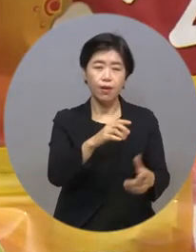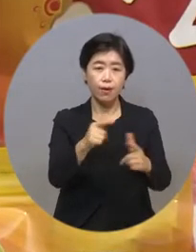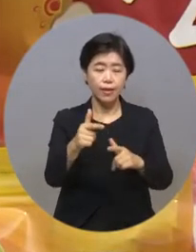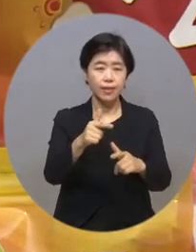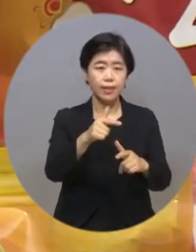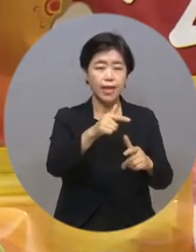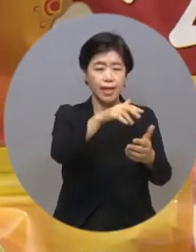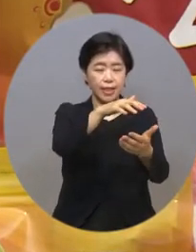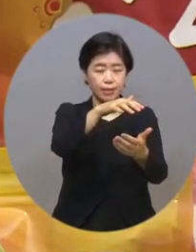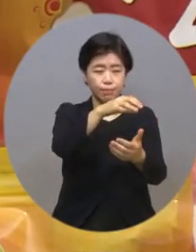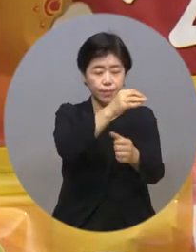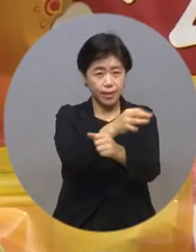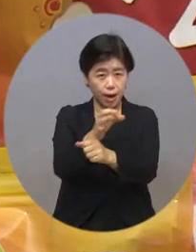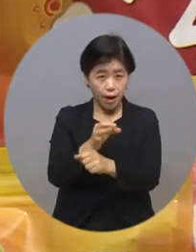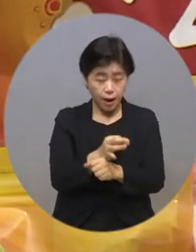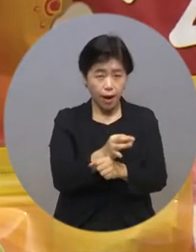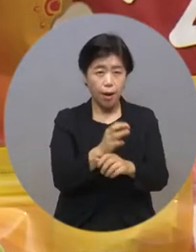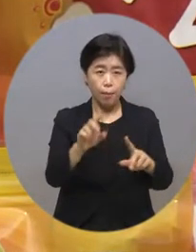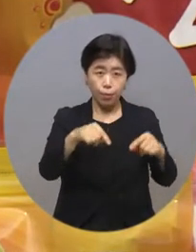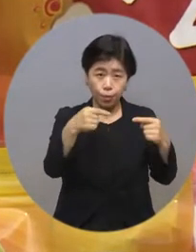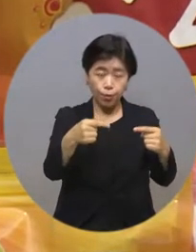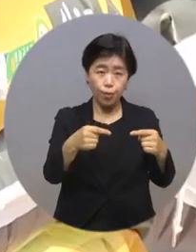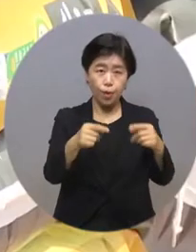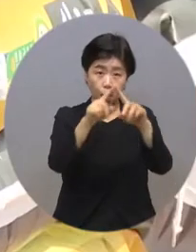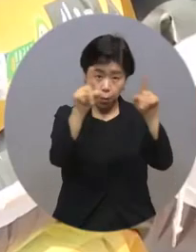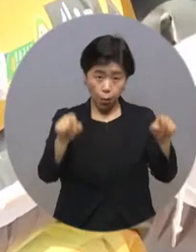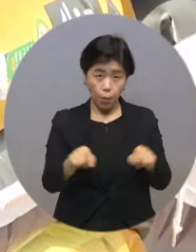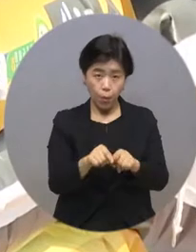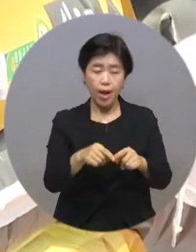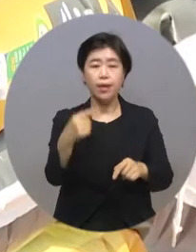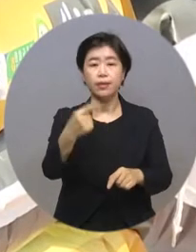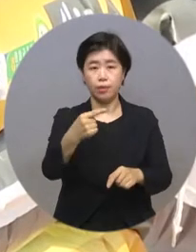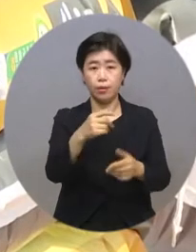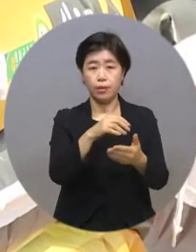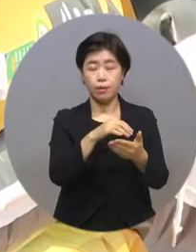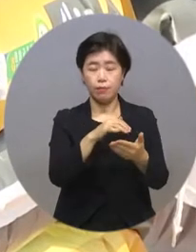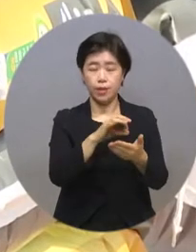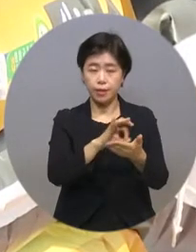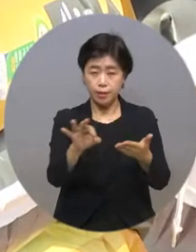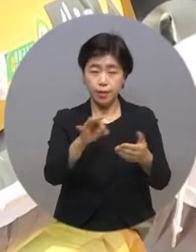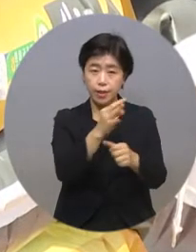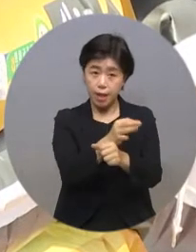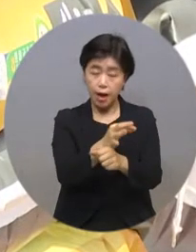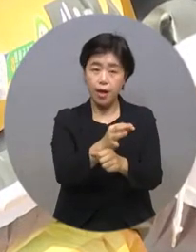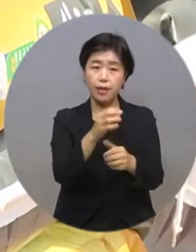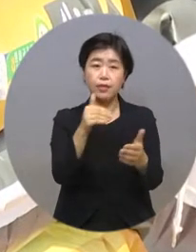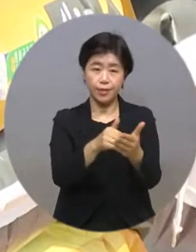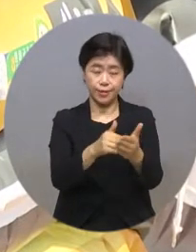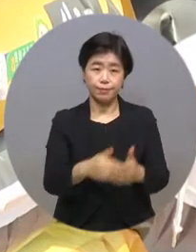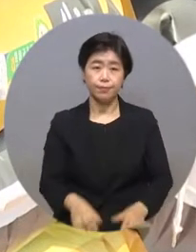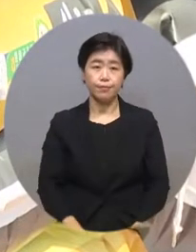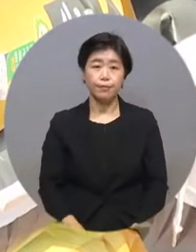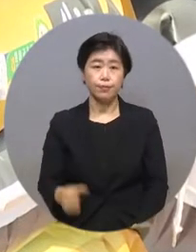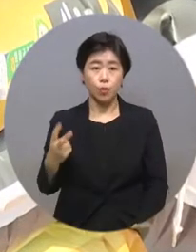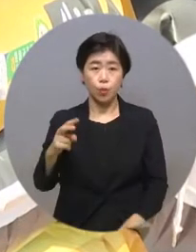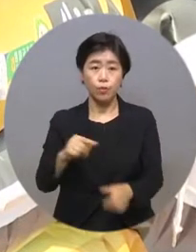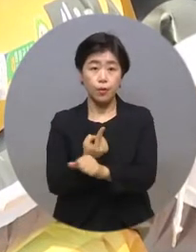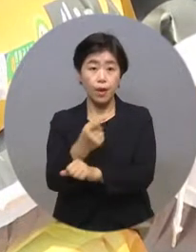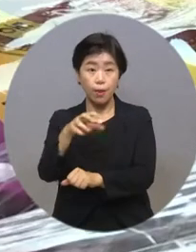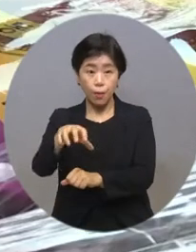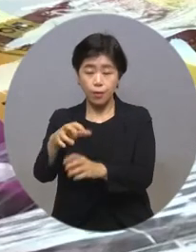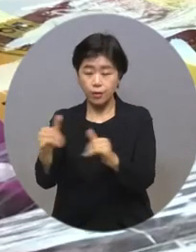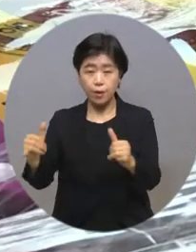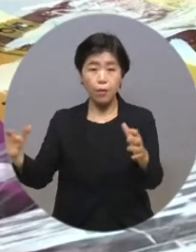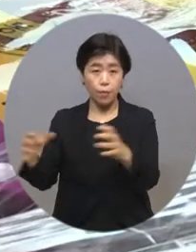적극 동참하여 1천여 포대를 구매했고 농협중앙회 임실군 지부는 나눔쌀 1kg 1천포를